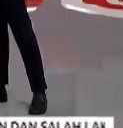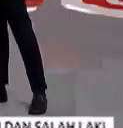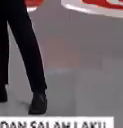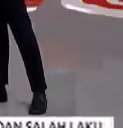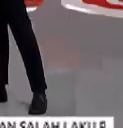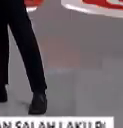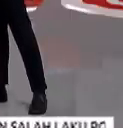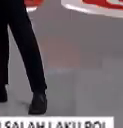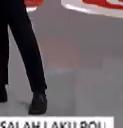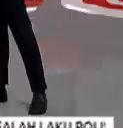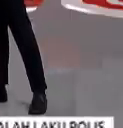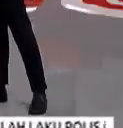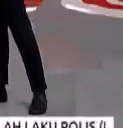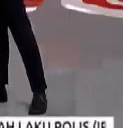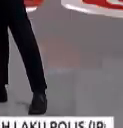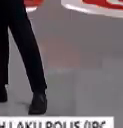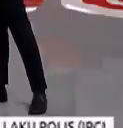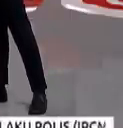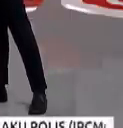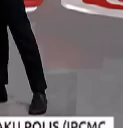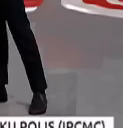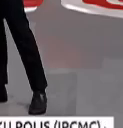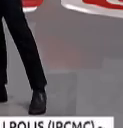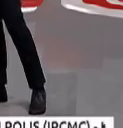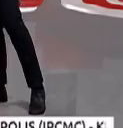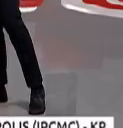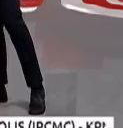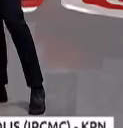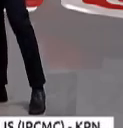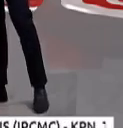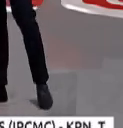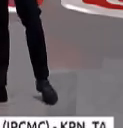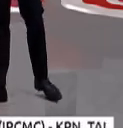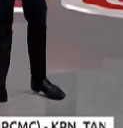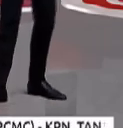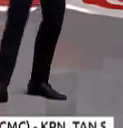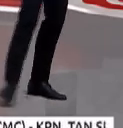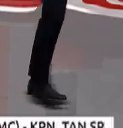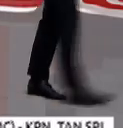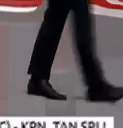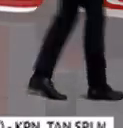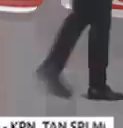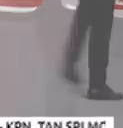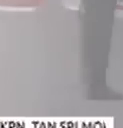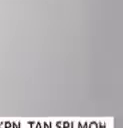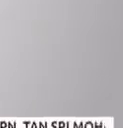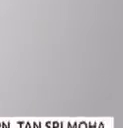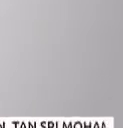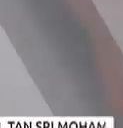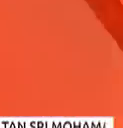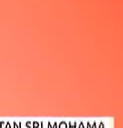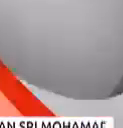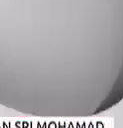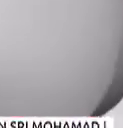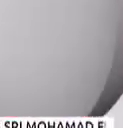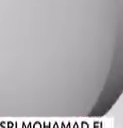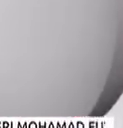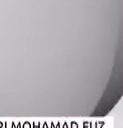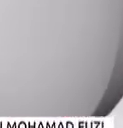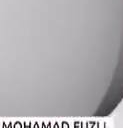untuk Malaysia. Baik, untuk perkembangannya kita akan bersama Nazri, silakan. Terima kasih Fatu dan juga Fatin. Nazri Fahmi.